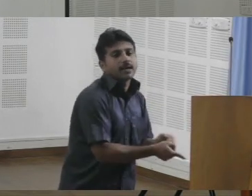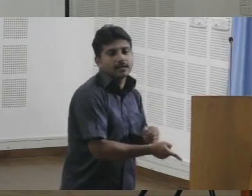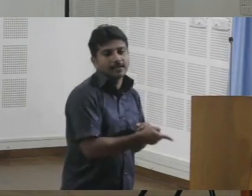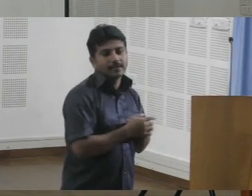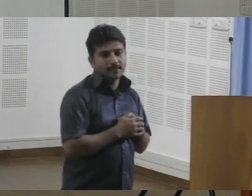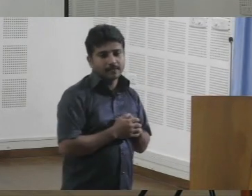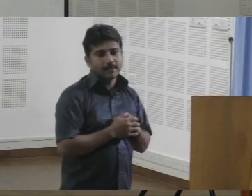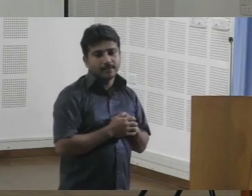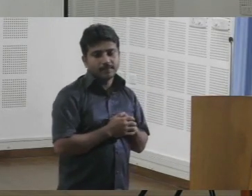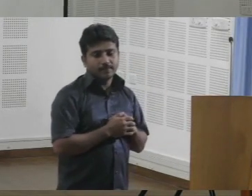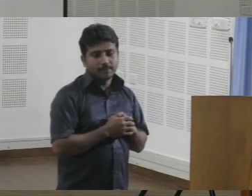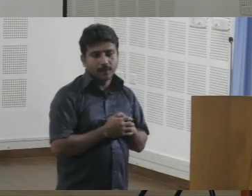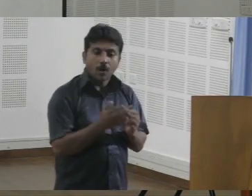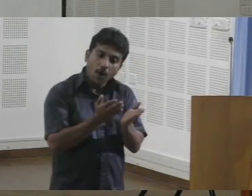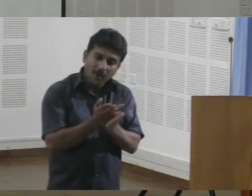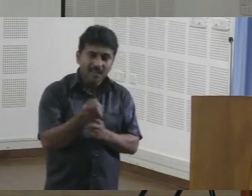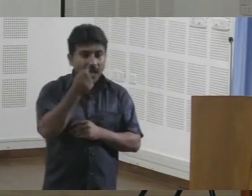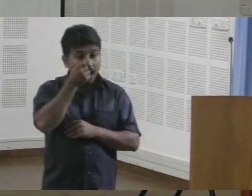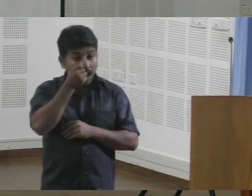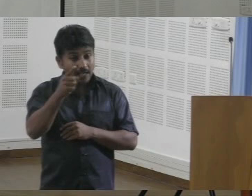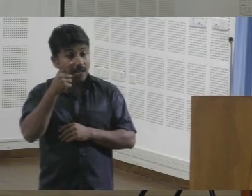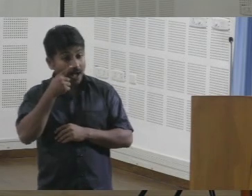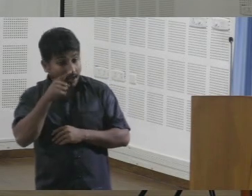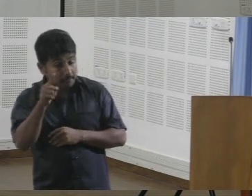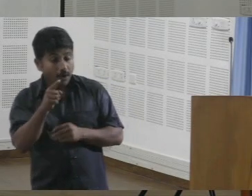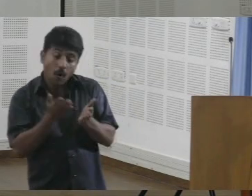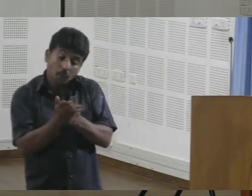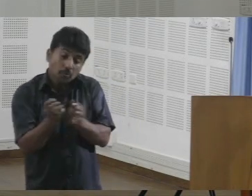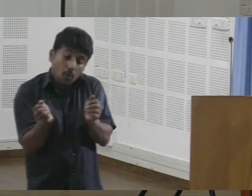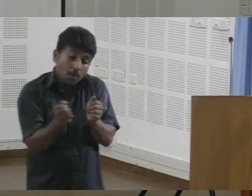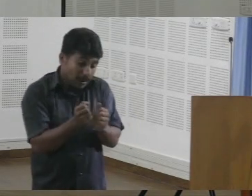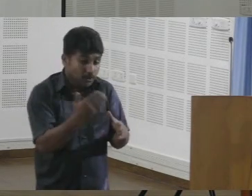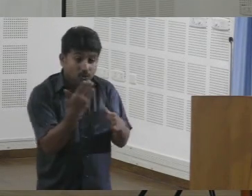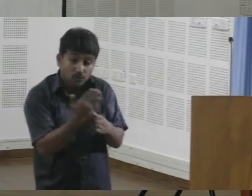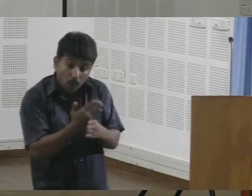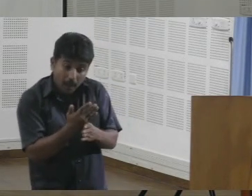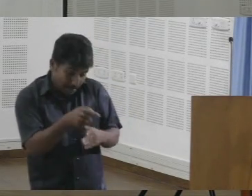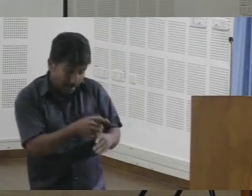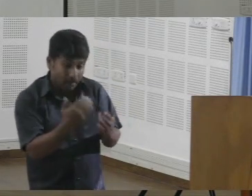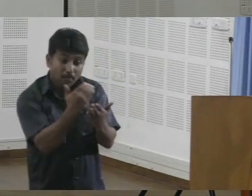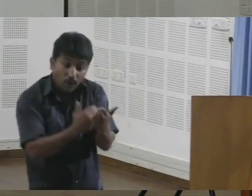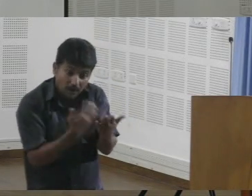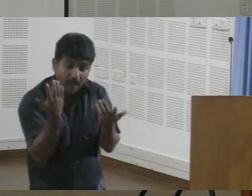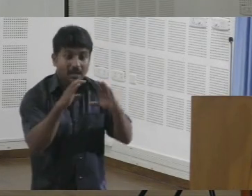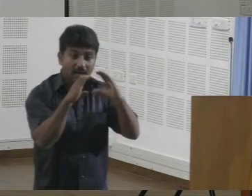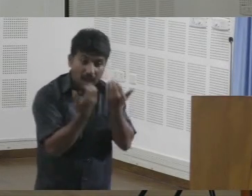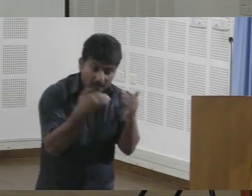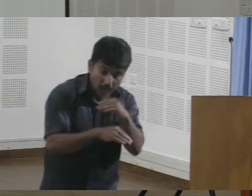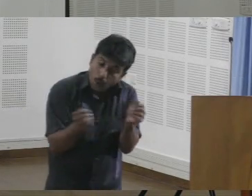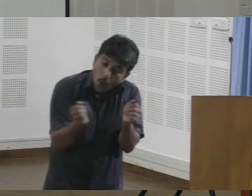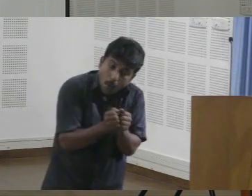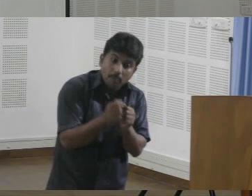പിന്നെ എപ്പോഴും പാരൻസ് പ്രോഗ്രാമിൻ്റെ ഒരു പാർട്ടായിരിക്കണം. ഇവിടെ അത് ഒരുപാട് സപ്പോർട്ട് ചെയ്യുന്നുണ്ടെന്ന് പറഞ്ഞു. ക്ലാസ്സുകളിൽ